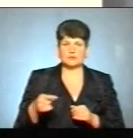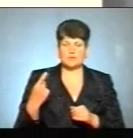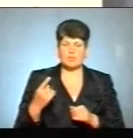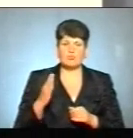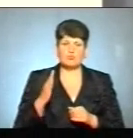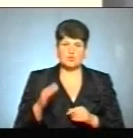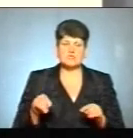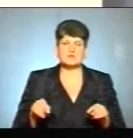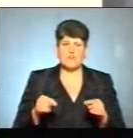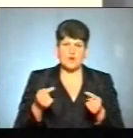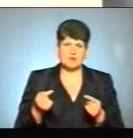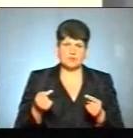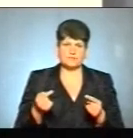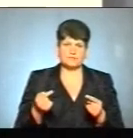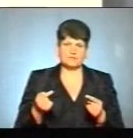буде створено